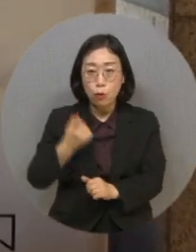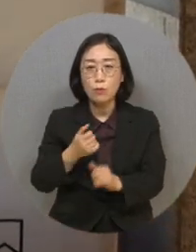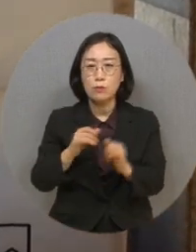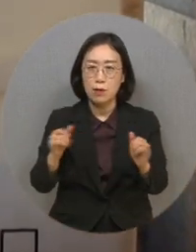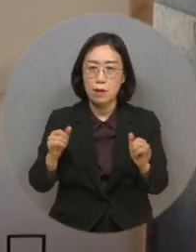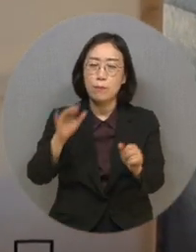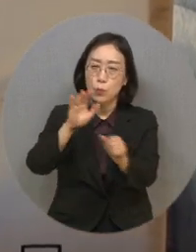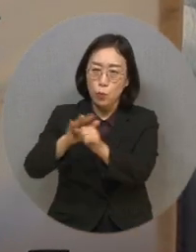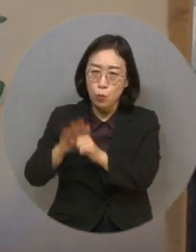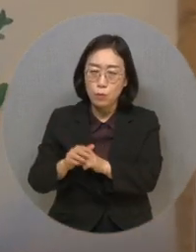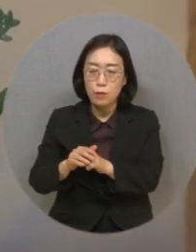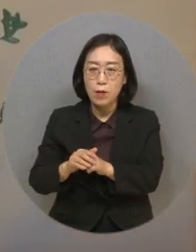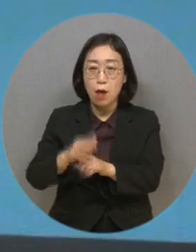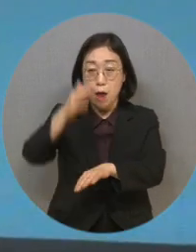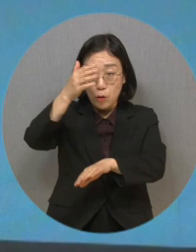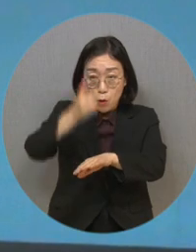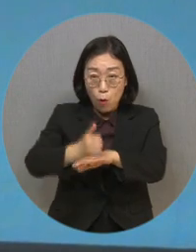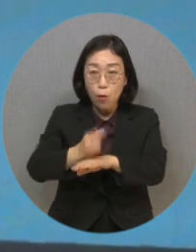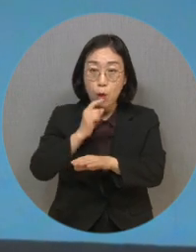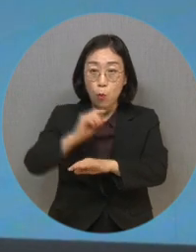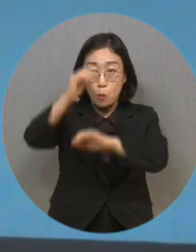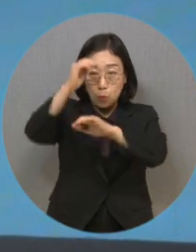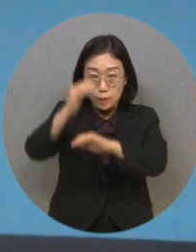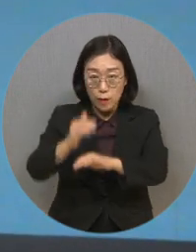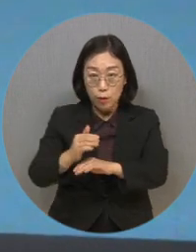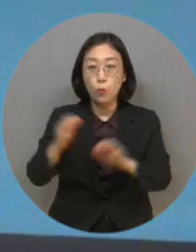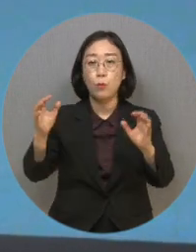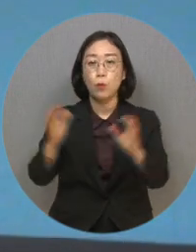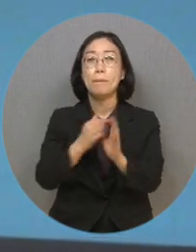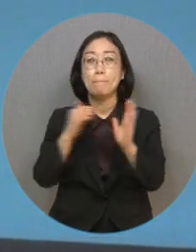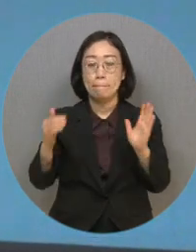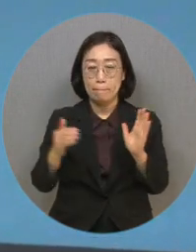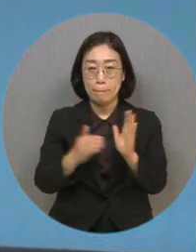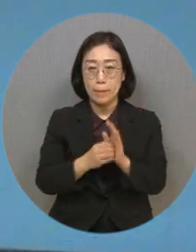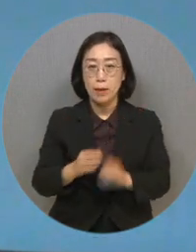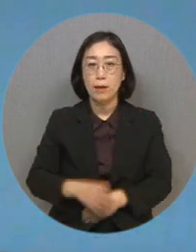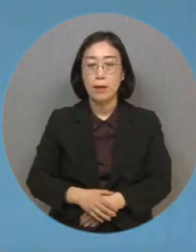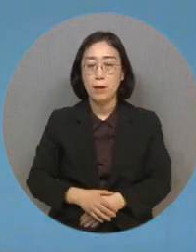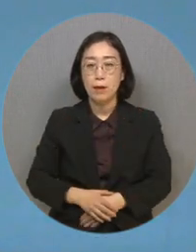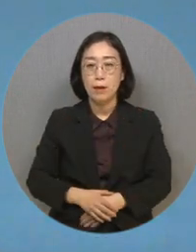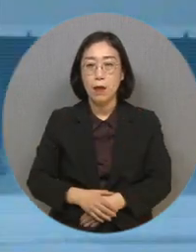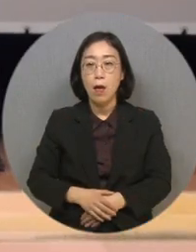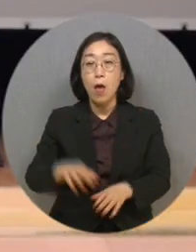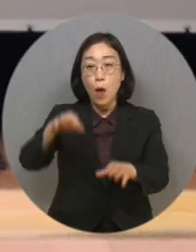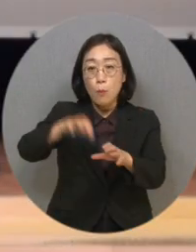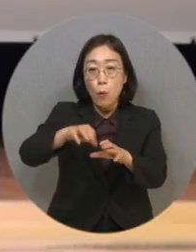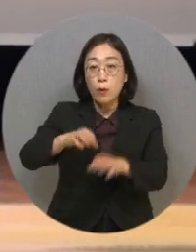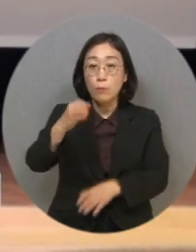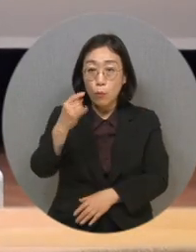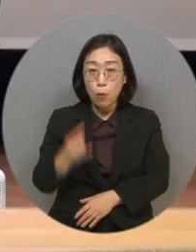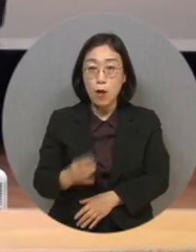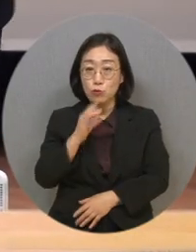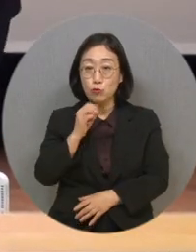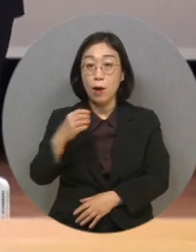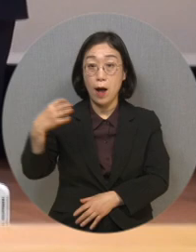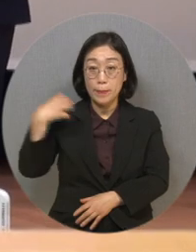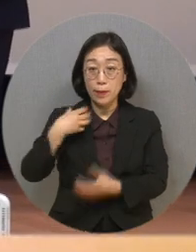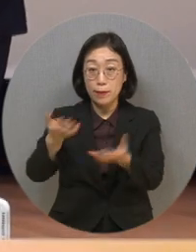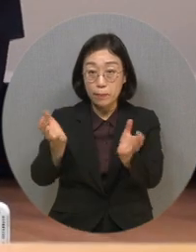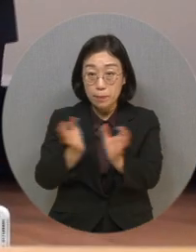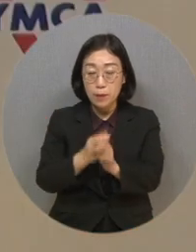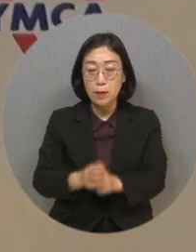구축사업 성과보고회가 있었습니다. 2019년 사회복지 공동모금회 중앙회와 함께 의정부시